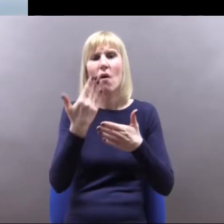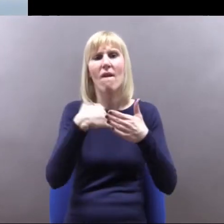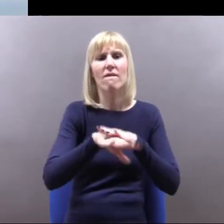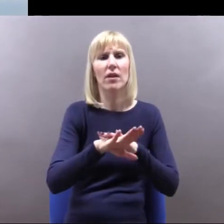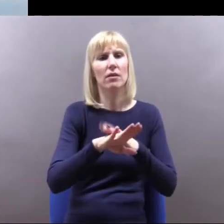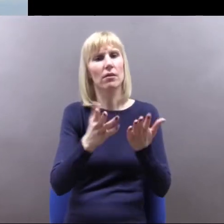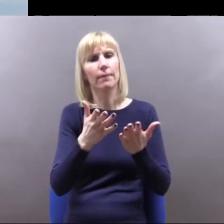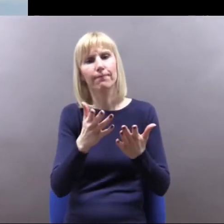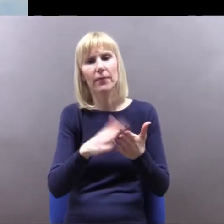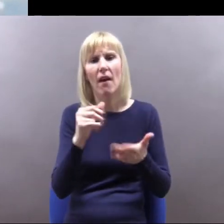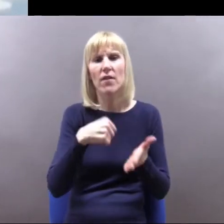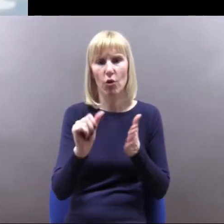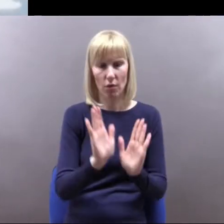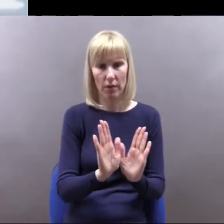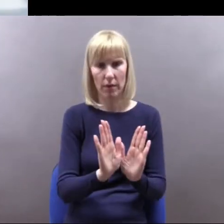awaryjne i krótkoterminowe.